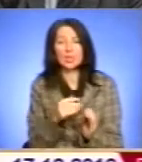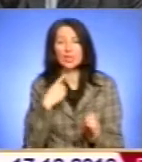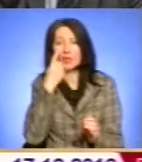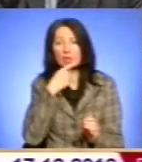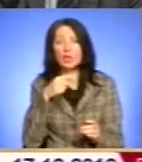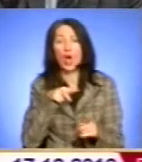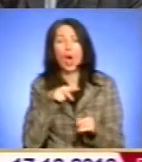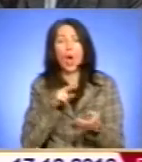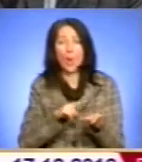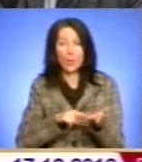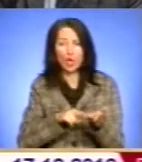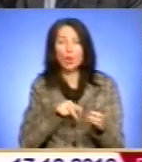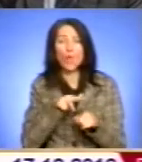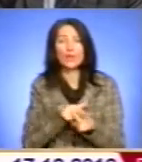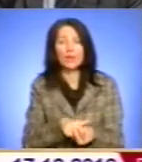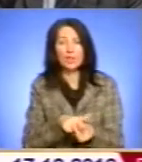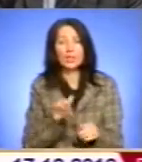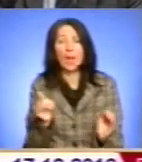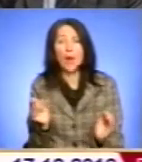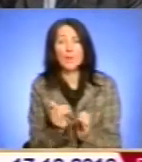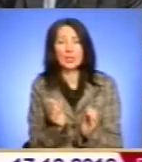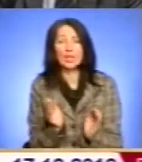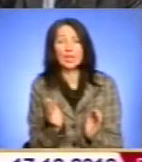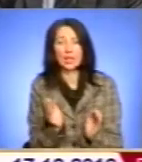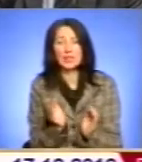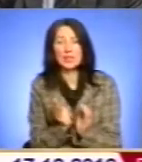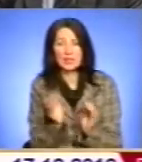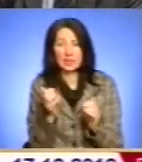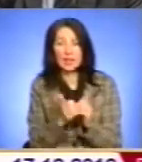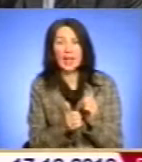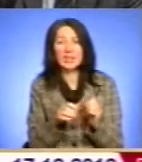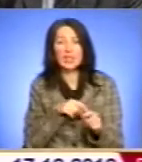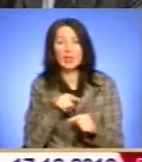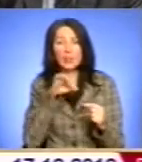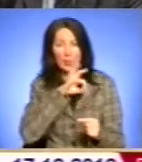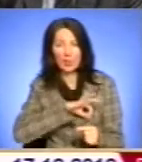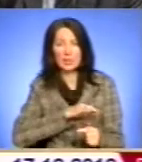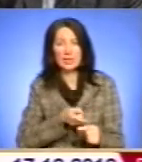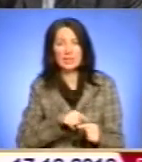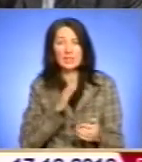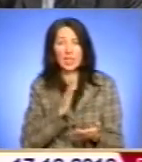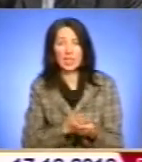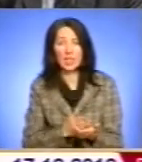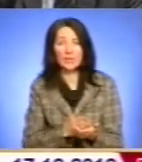податкового навантаження на малий середній бізнес. Це є, скажімо так, буде